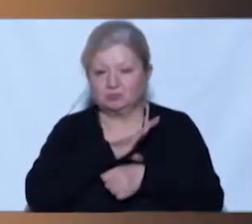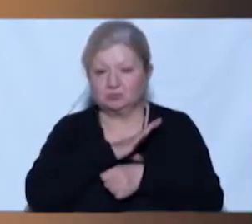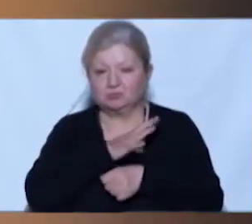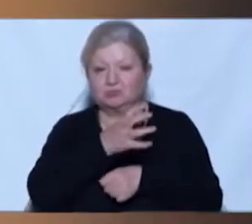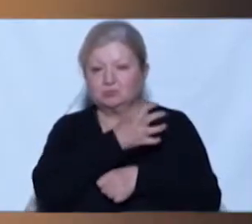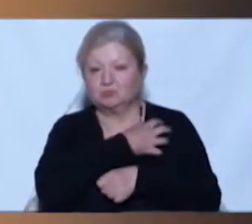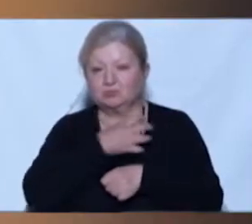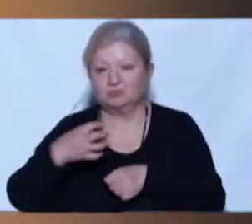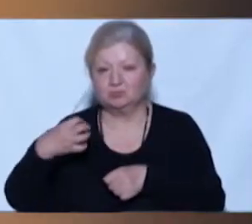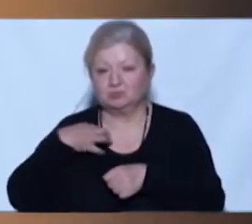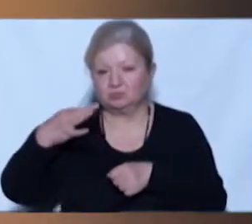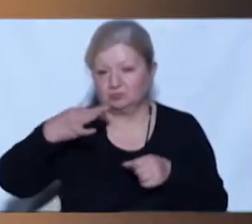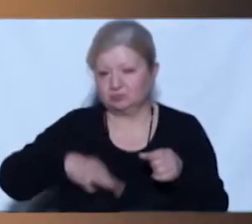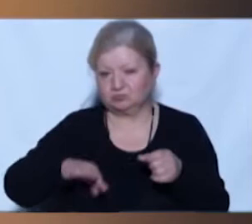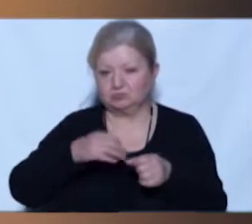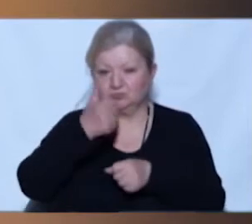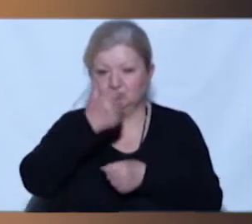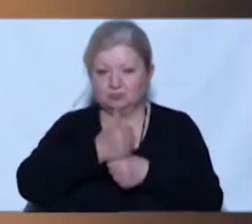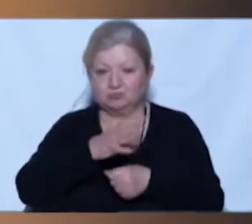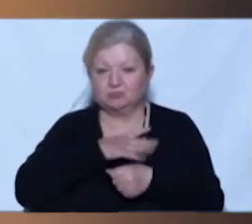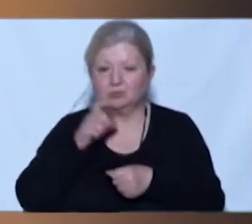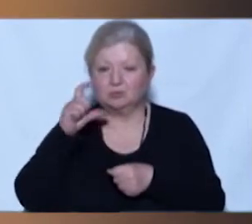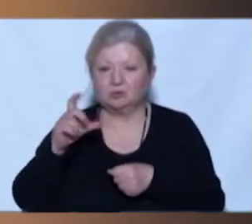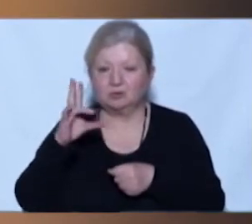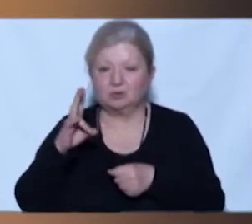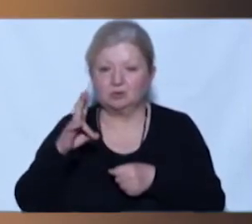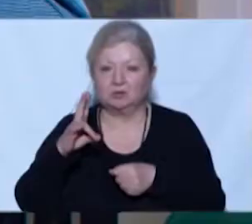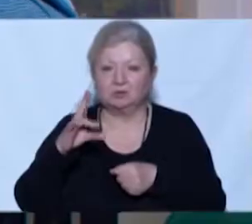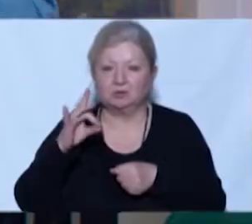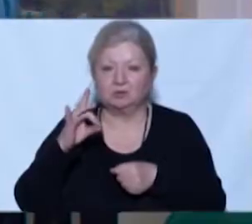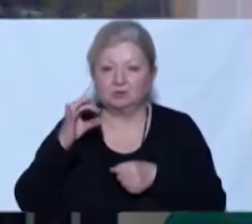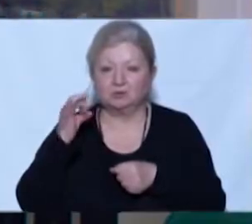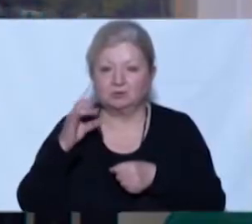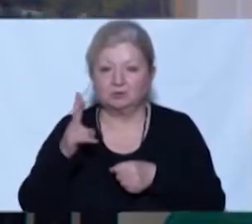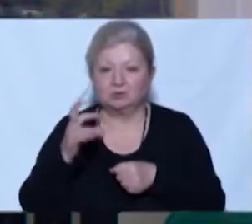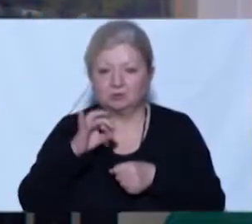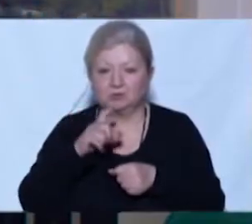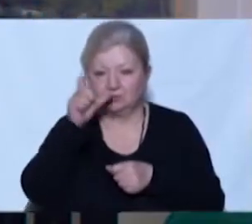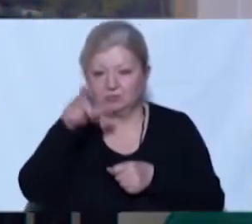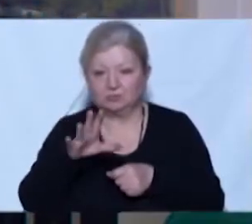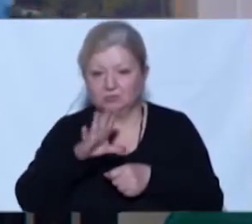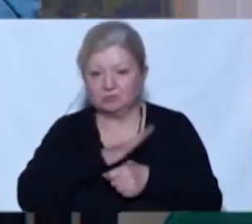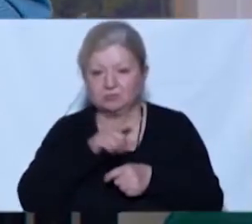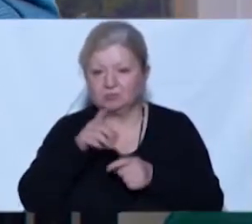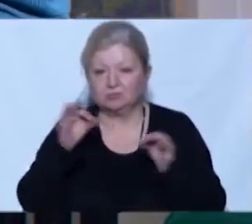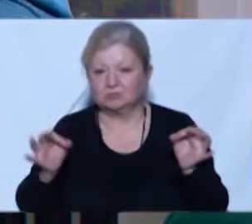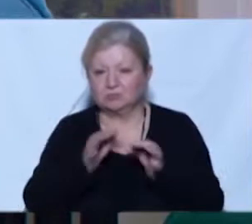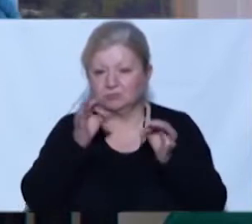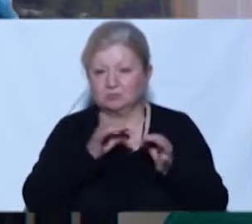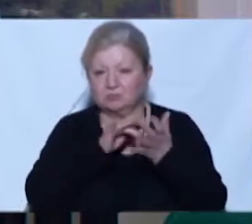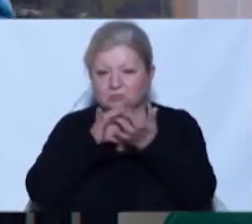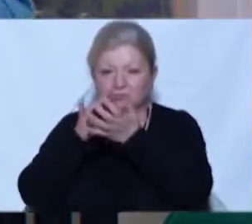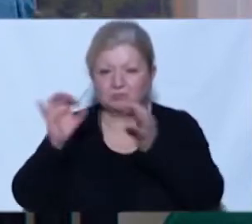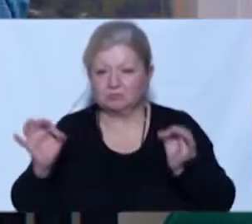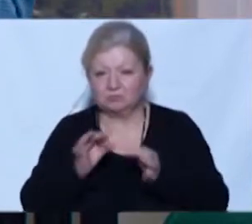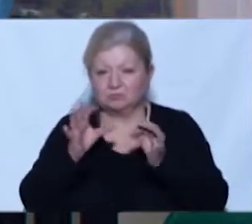თუ ძალიან საინტერესო მომენტი არის ის, რომ ენრიკე ზღვაოსანი იყო ადამიანი, რომელიცაც თვითონ არც ერთ ექსპედიციაში მონაწილეობა არ მიუღია.